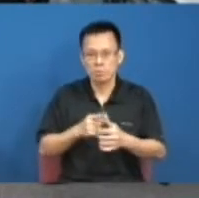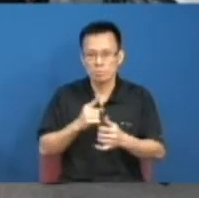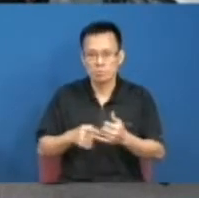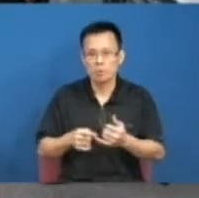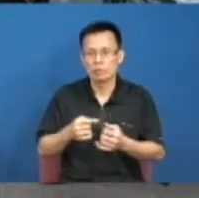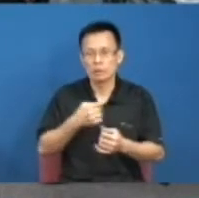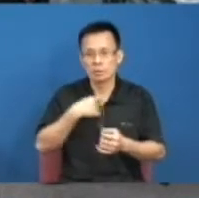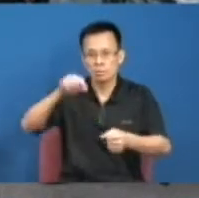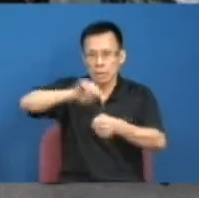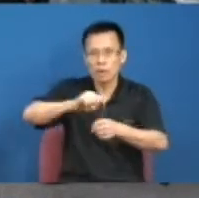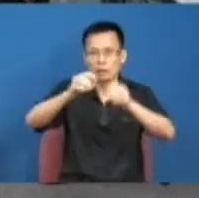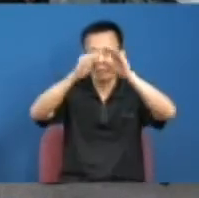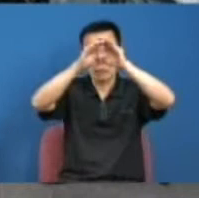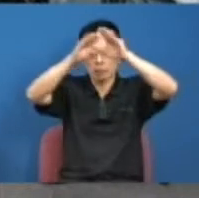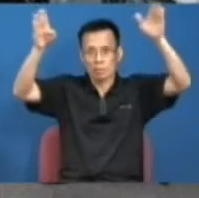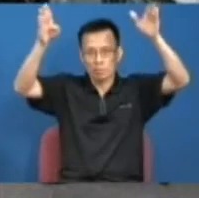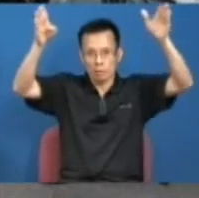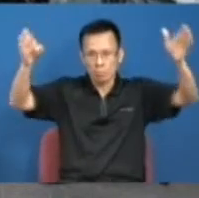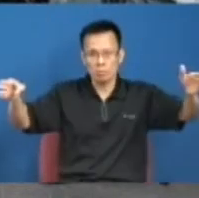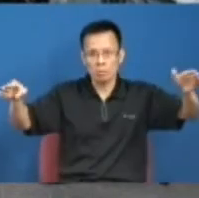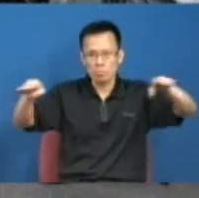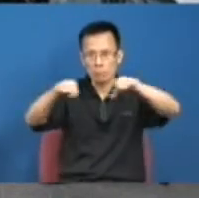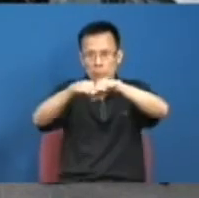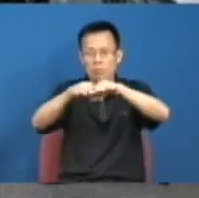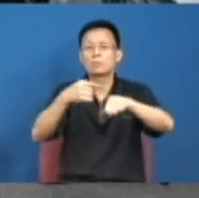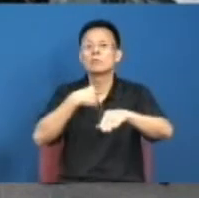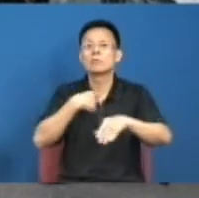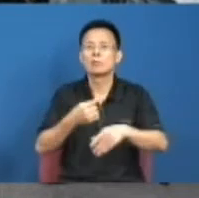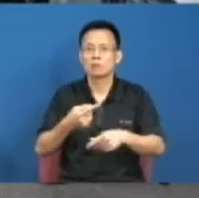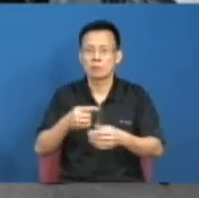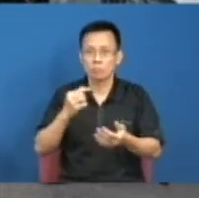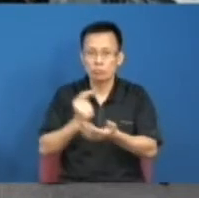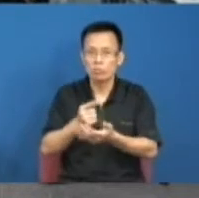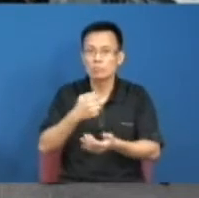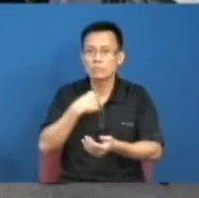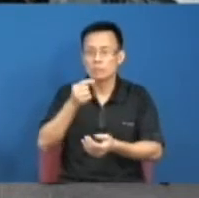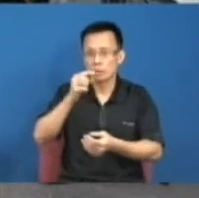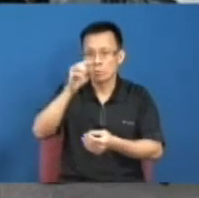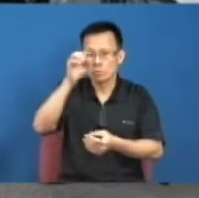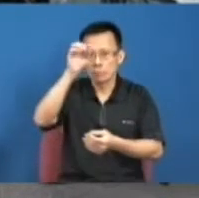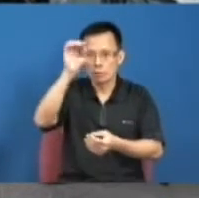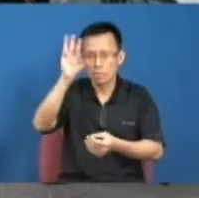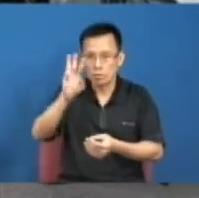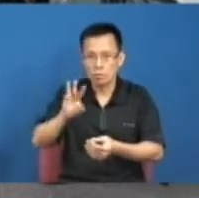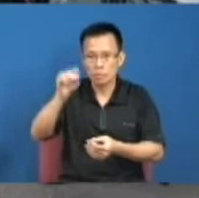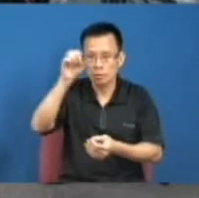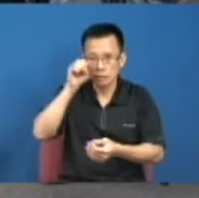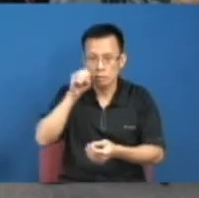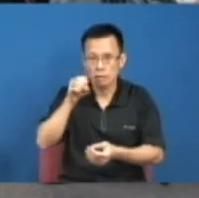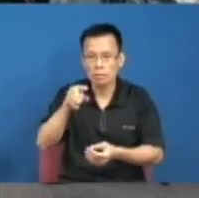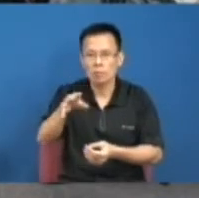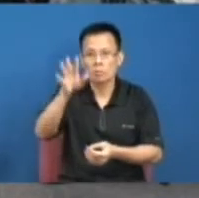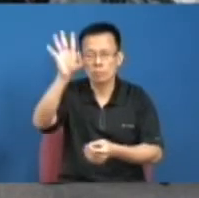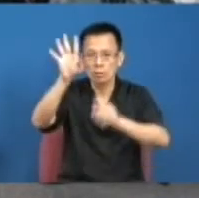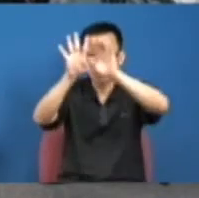窗框喺嘅，喺個牆身嗰度。最主要漏嘅地方係窗框，窗框嘅邊同石屎個夾口